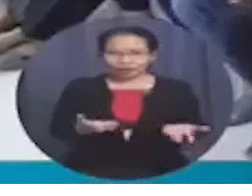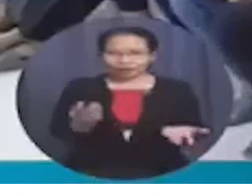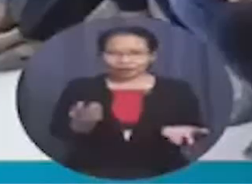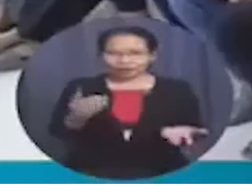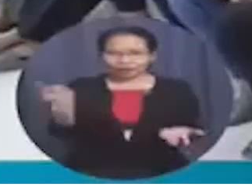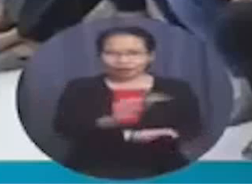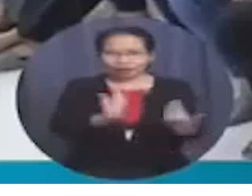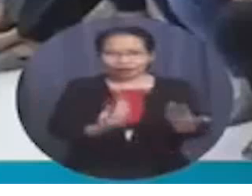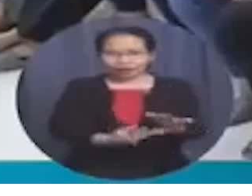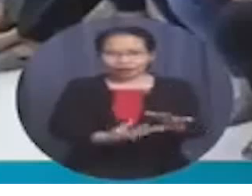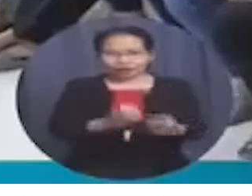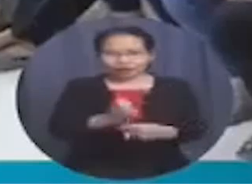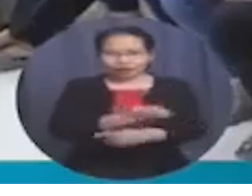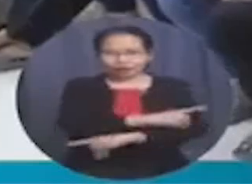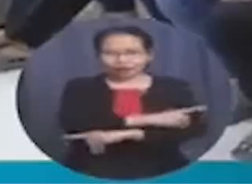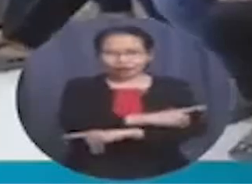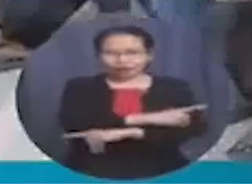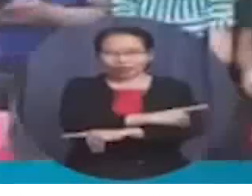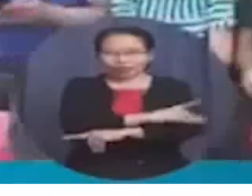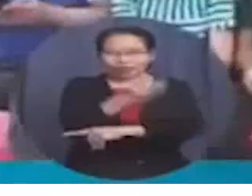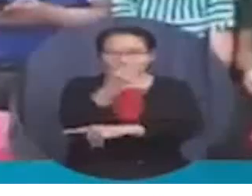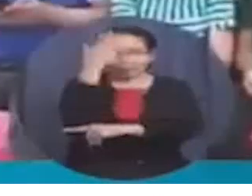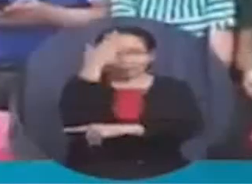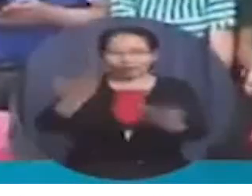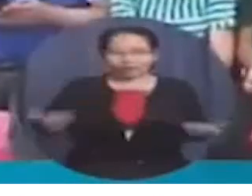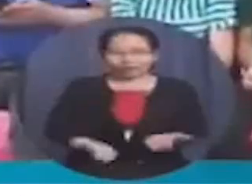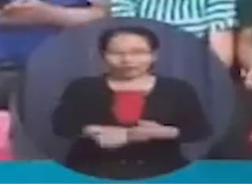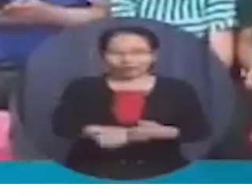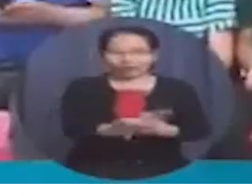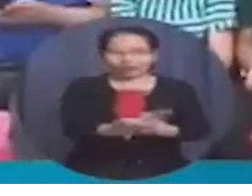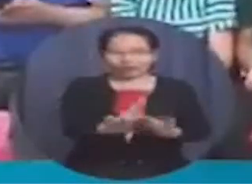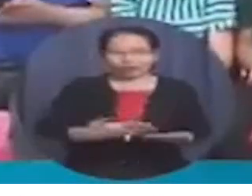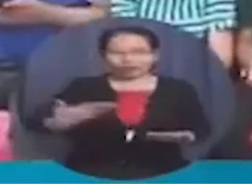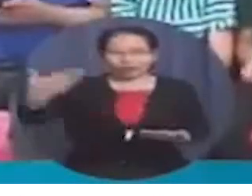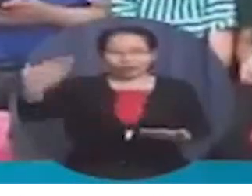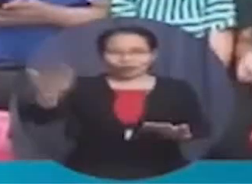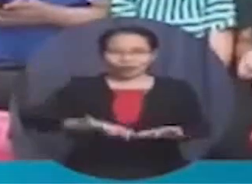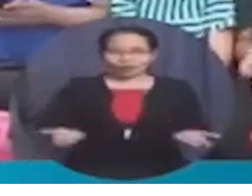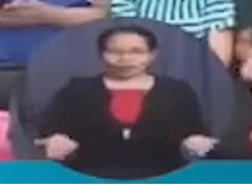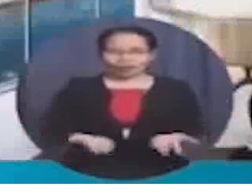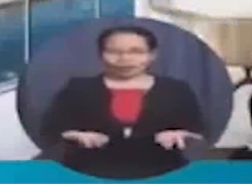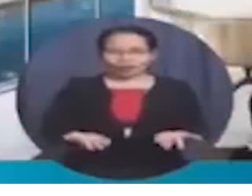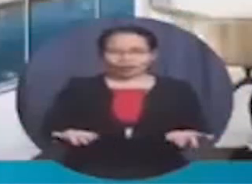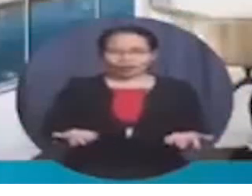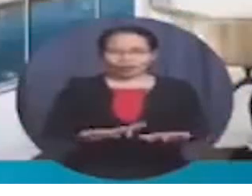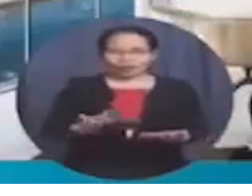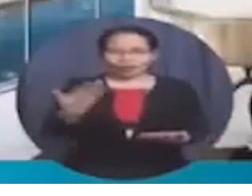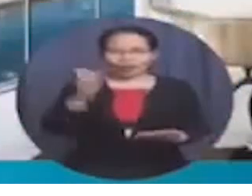Kasi, alam mo ba si Slus dito, mahal ang isda. Ah, ganun po. Dito ganun mahal po. Ang